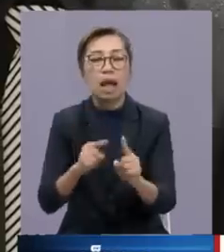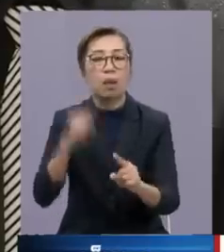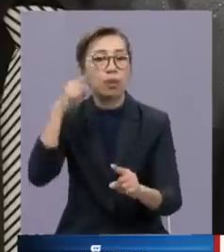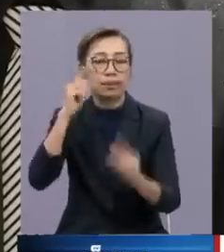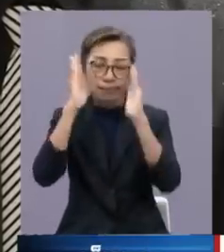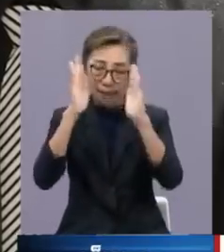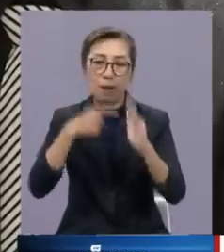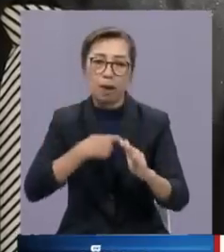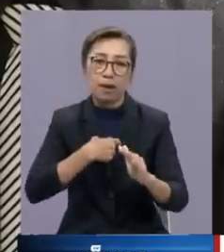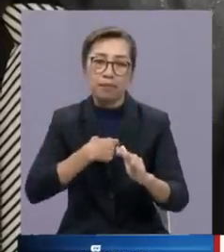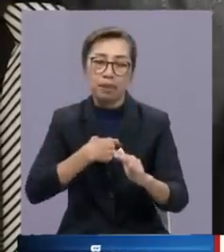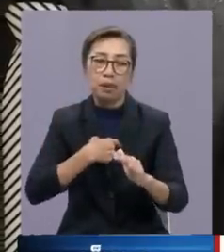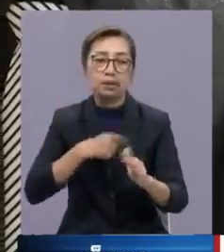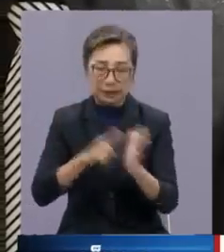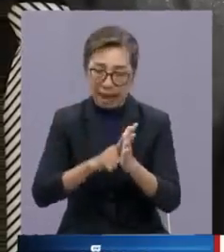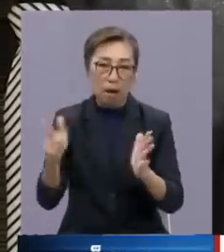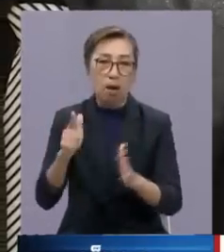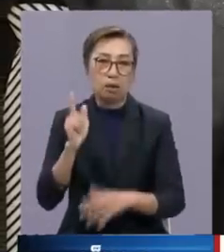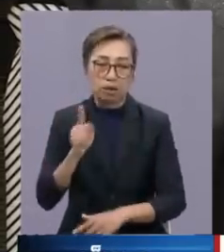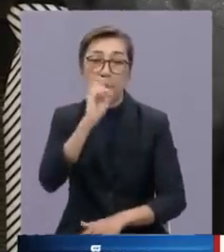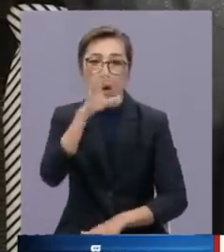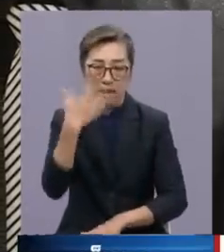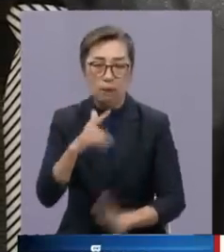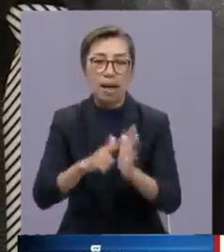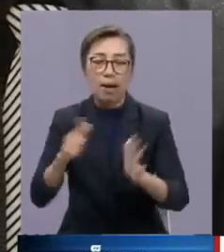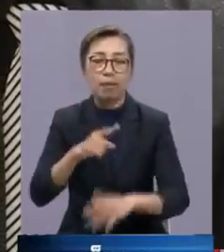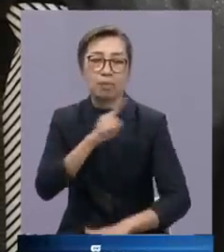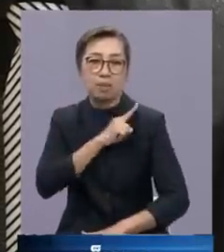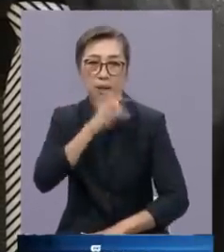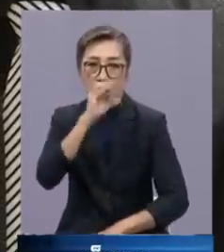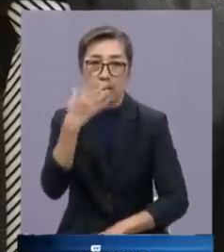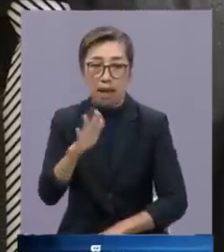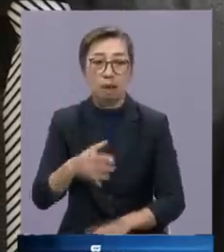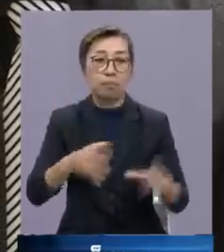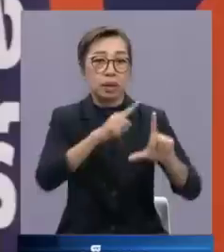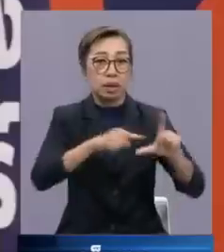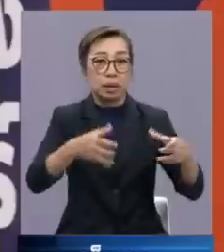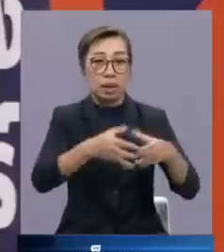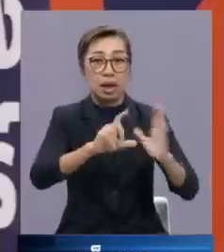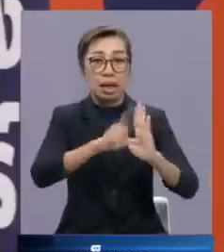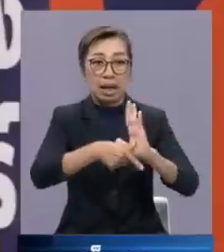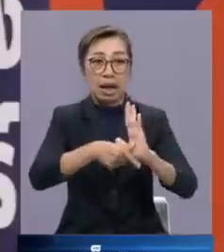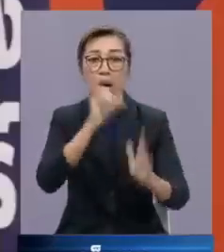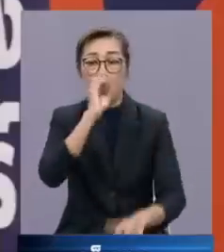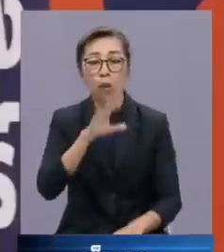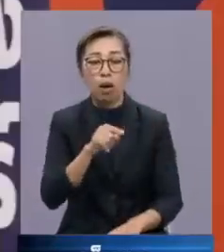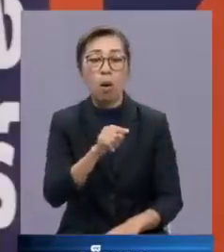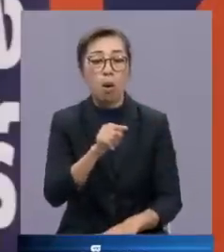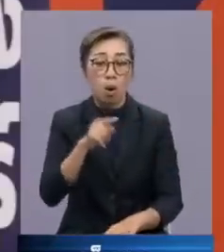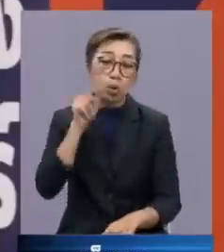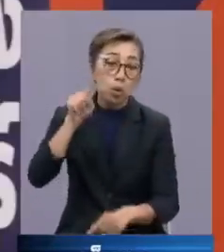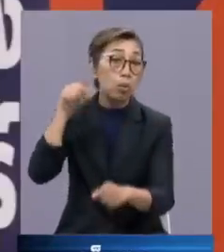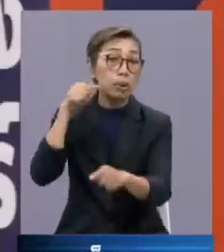ครับ ก็แสดงความรับผิดชอบไปแล้วเบื้องต้นทางพรรคก้าวไกลคุณชัยธวัฒน์ตุลาธนเลขาธิการพรรคนะฮะก็บอกถึงกรณี